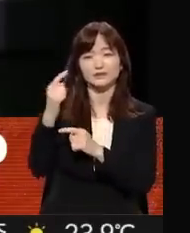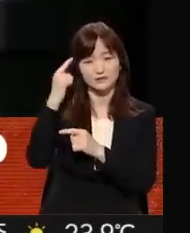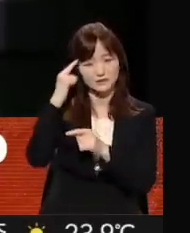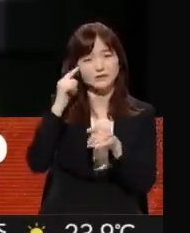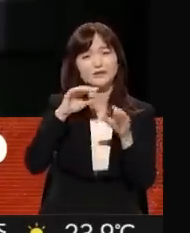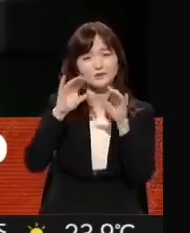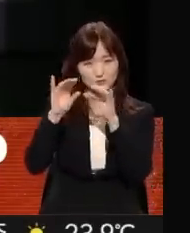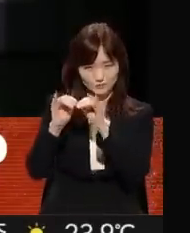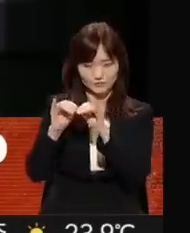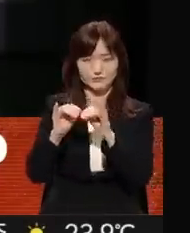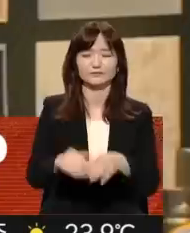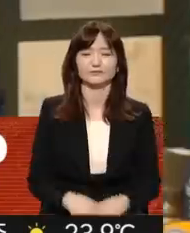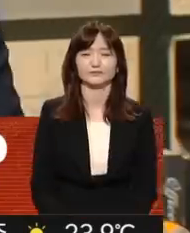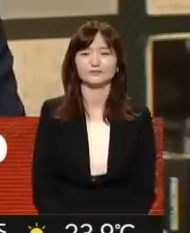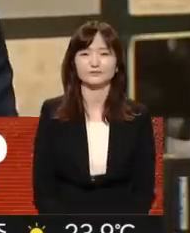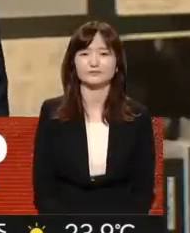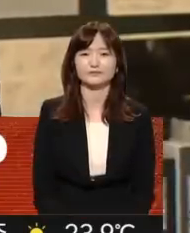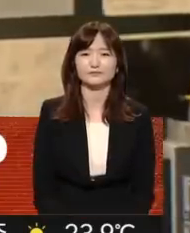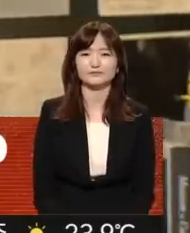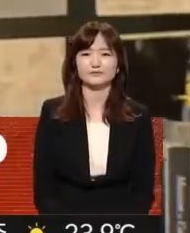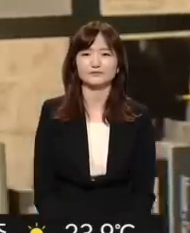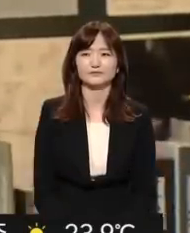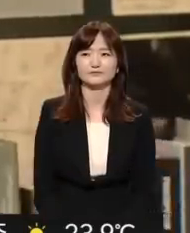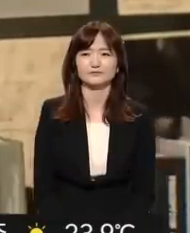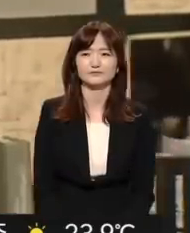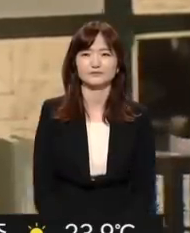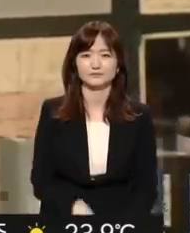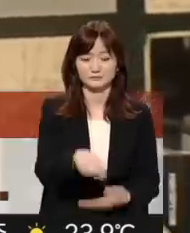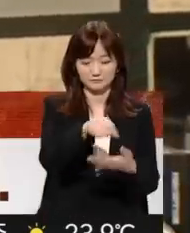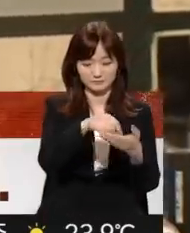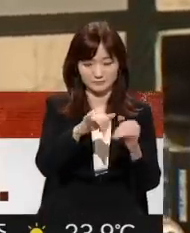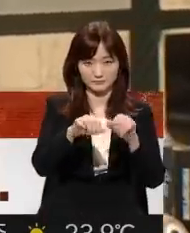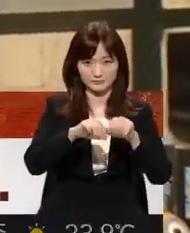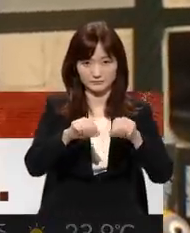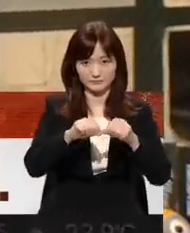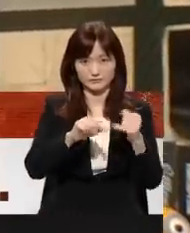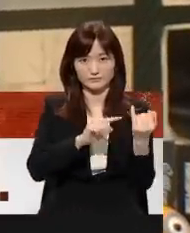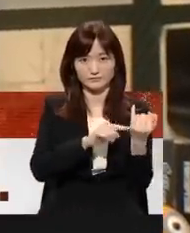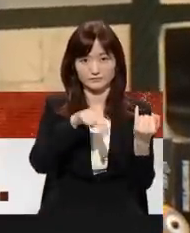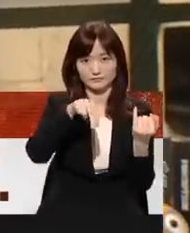주셨습니다. 그렇군요. 알겠습니다. 자, 수필가로 활동하신다는